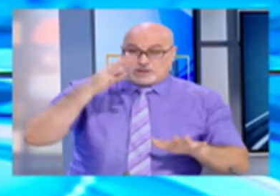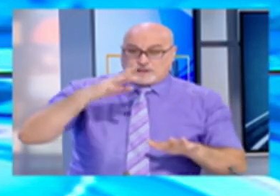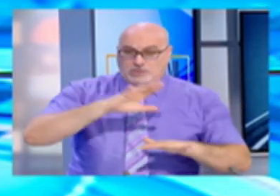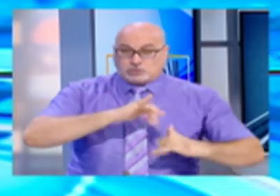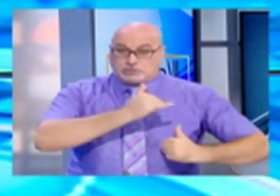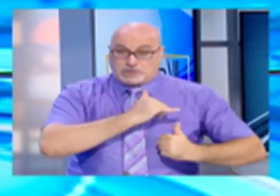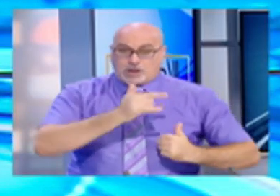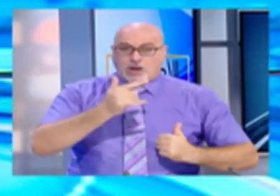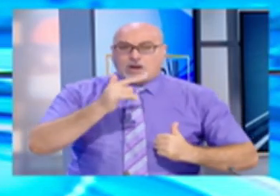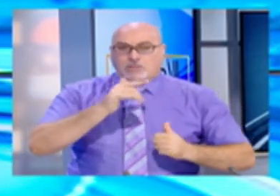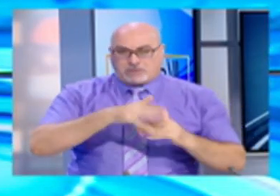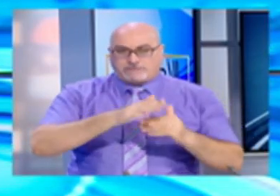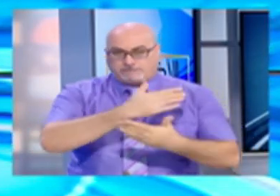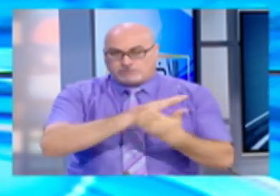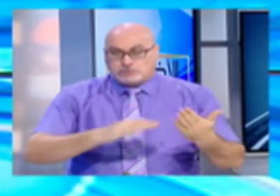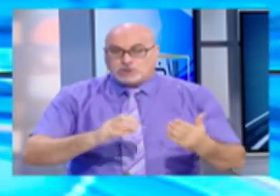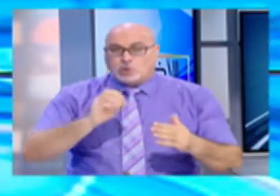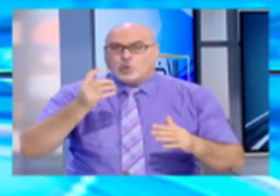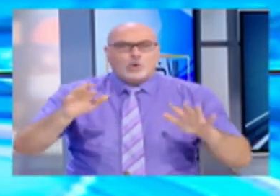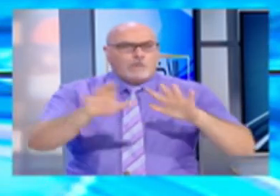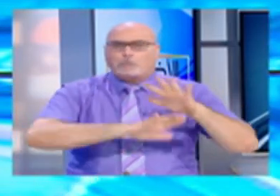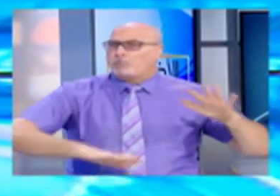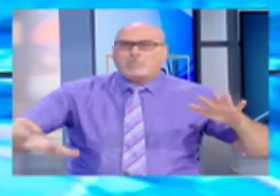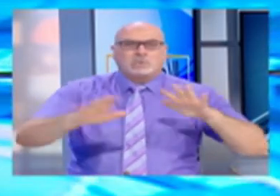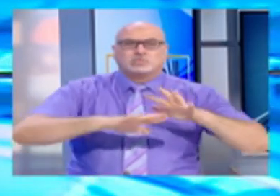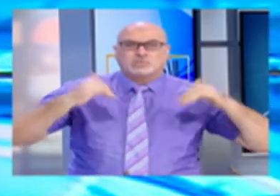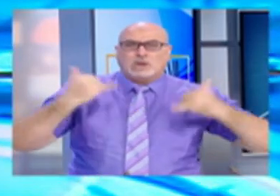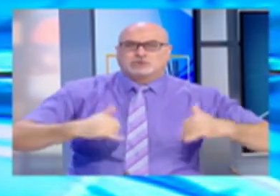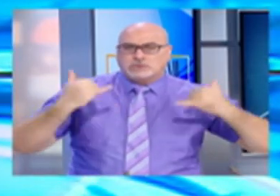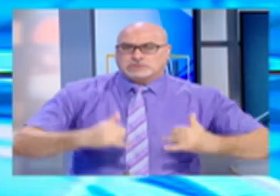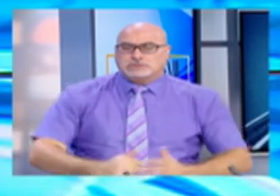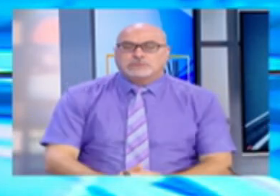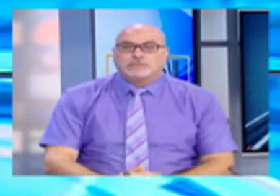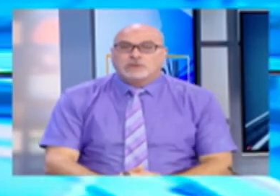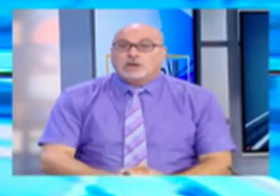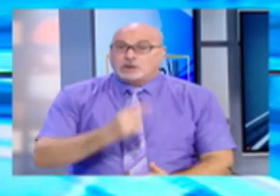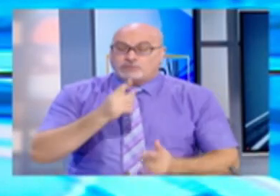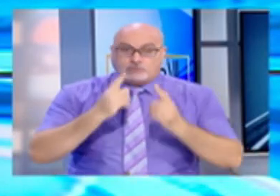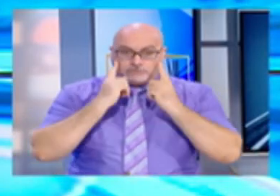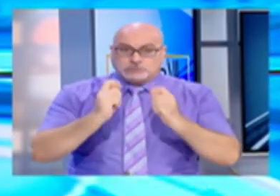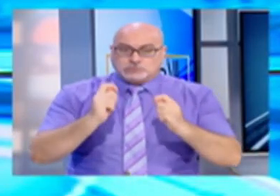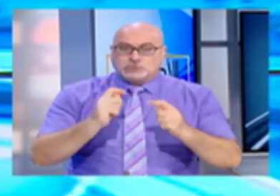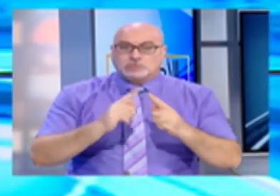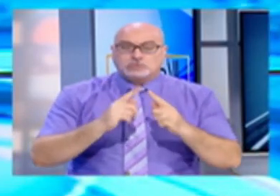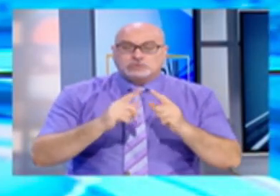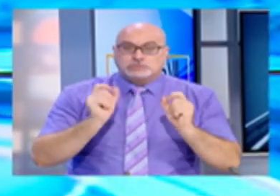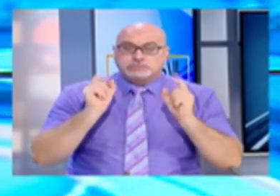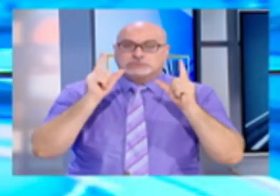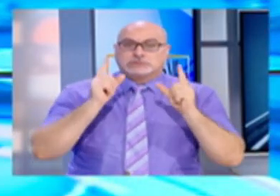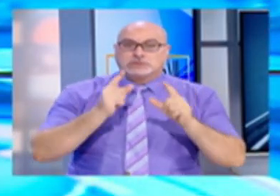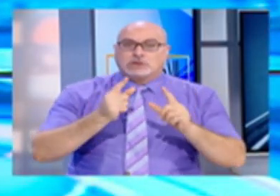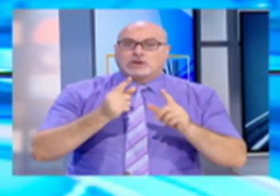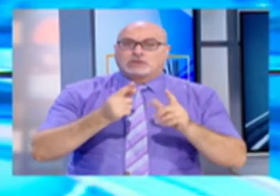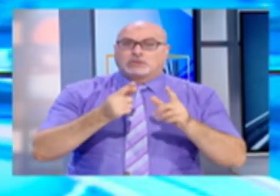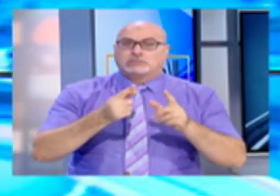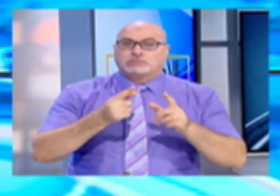العسكرية الحساسة أو في جميع النواحي العسكرية الأخرى، بمضاعفة الإصرار والعزم على